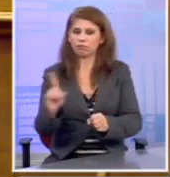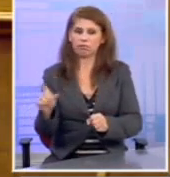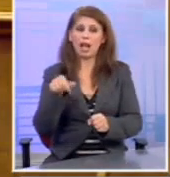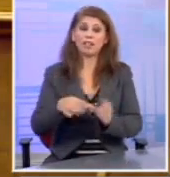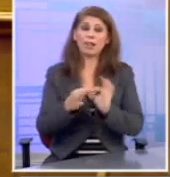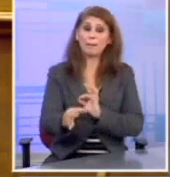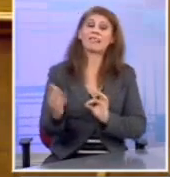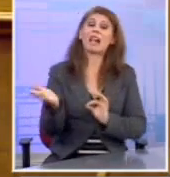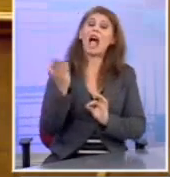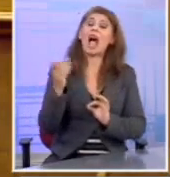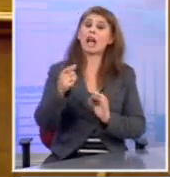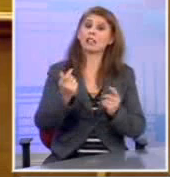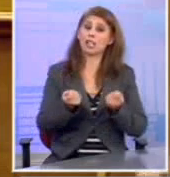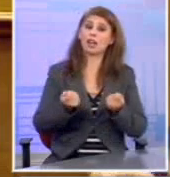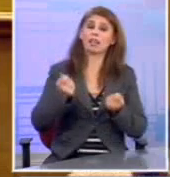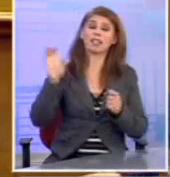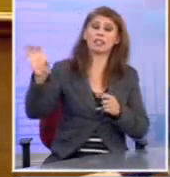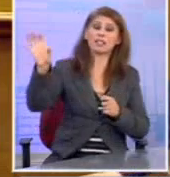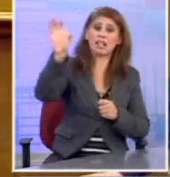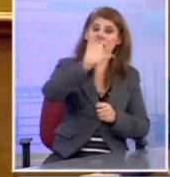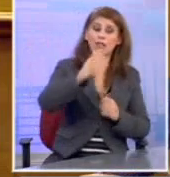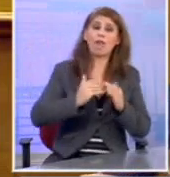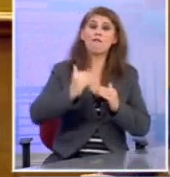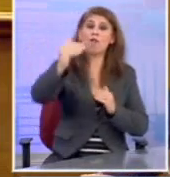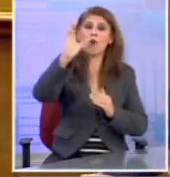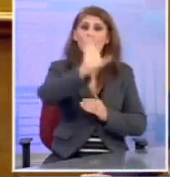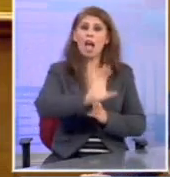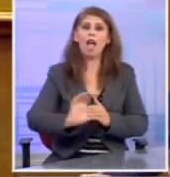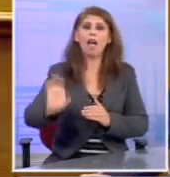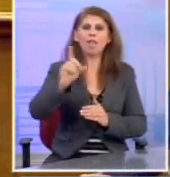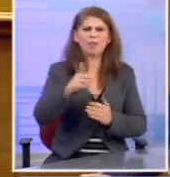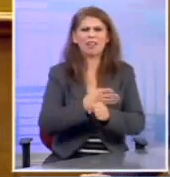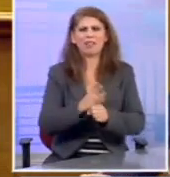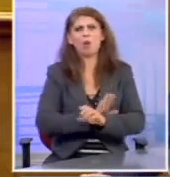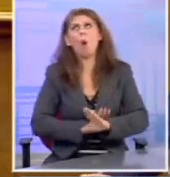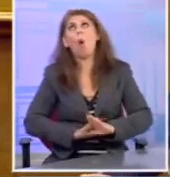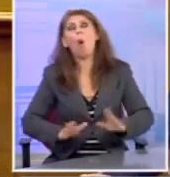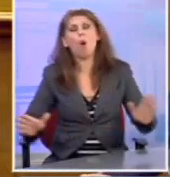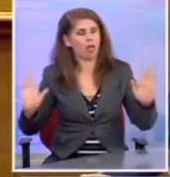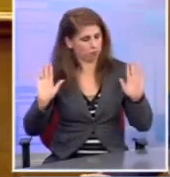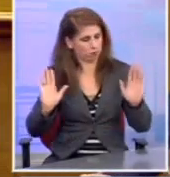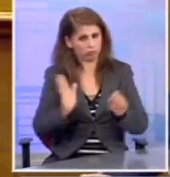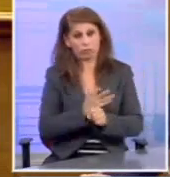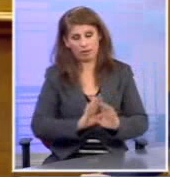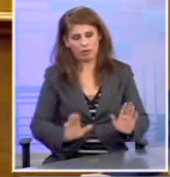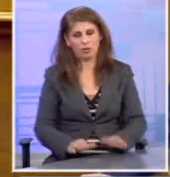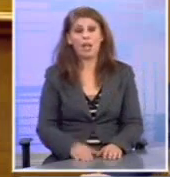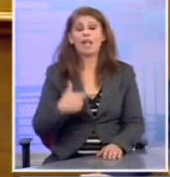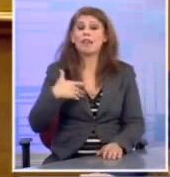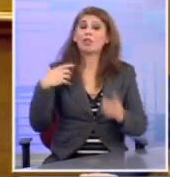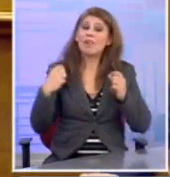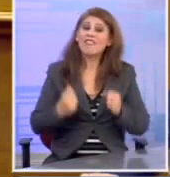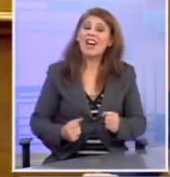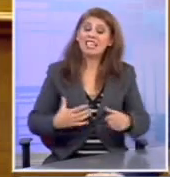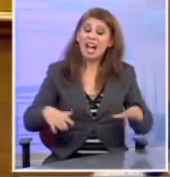εφαρμόστηκαν εδώ εφαρμόζονταν σε χώρες Βόρειας Ευρώπης, θα είχαν διαλυθεί τα πάντα. Γι' αυτό τον λόγο και θέσαμε ως βασική μας